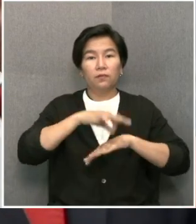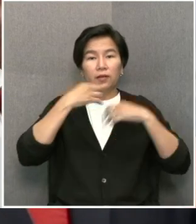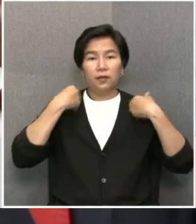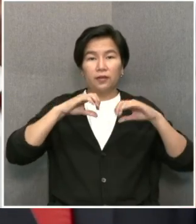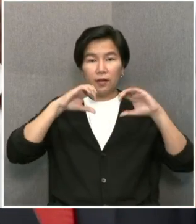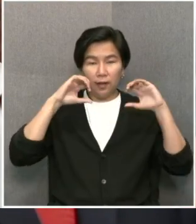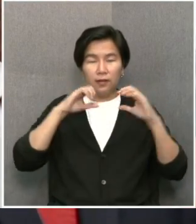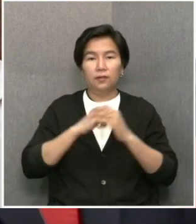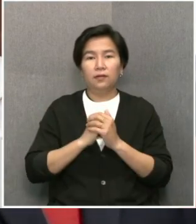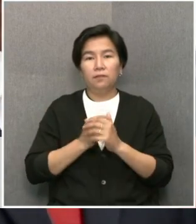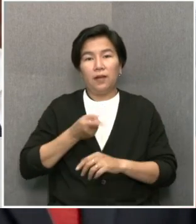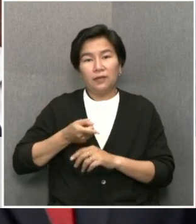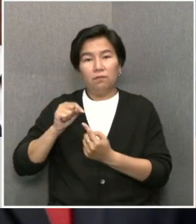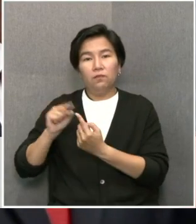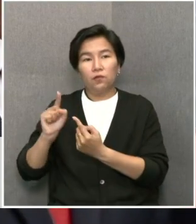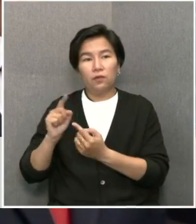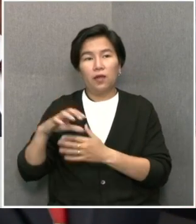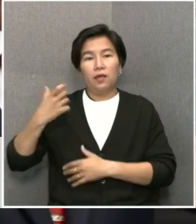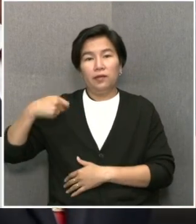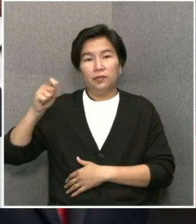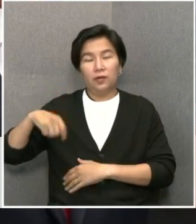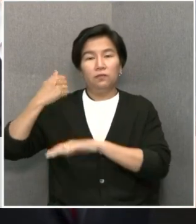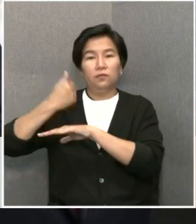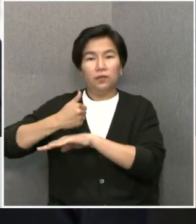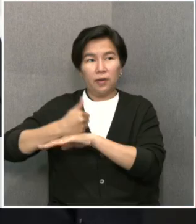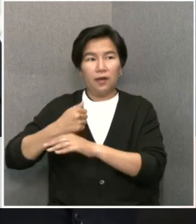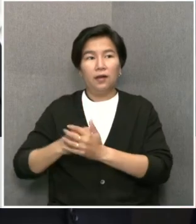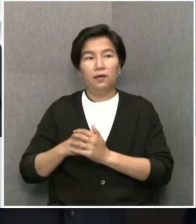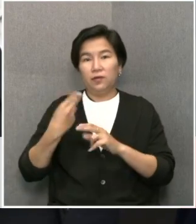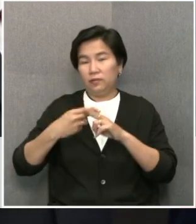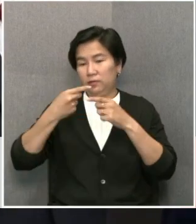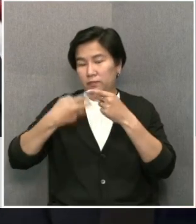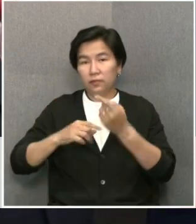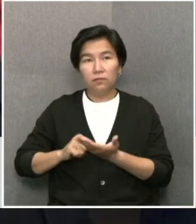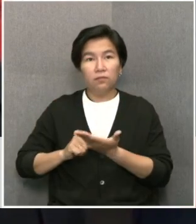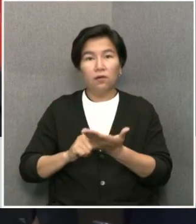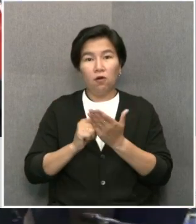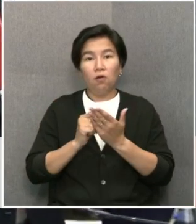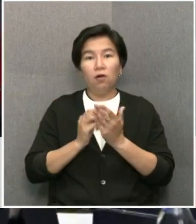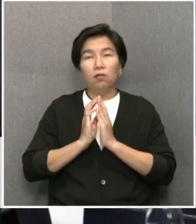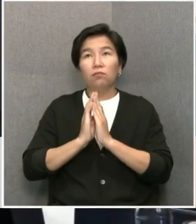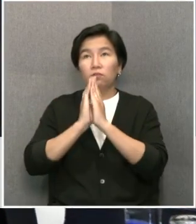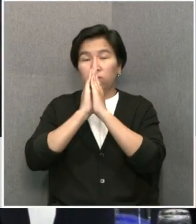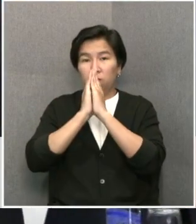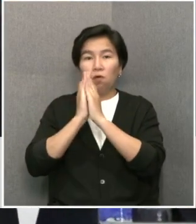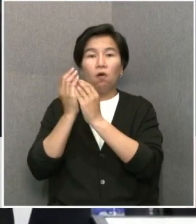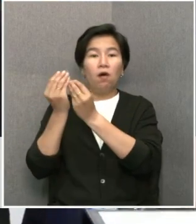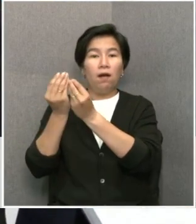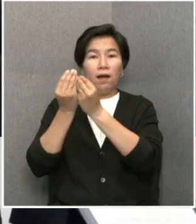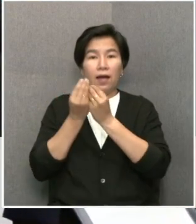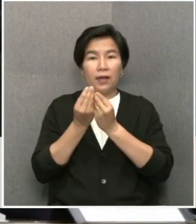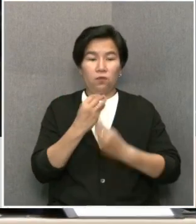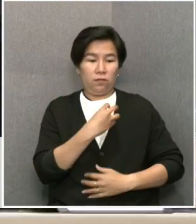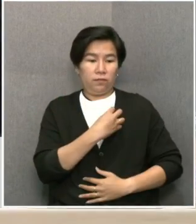อัยการอธิบดีหรือการขอเครื่องราชอิสริยาภรณ์ได้มีข้อตกลงกับสำนักพระราชวังมา